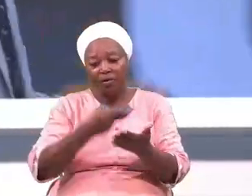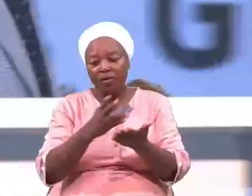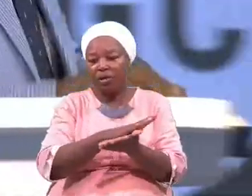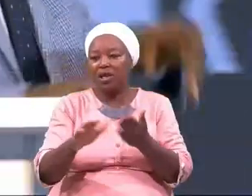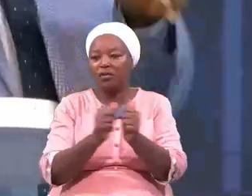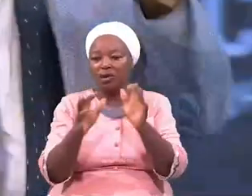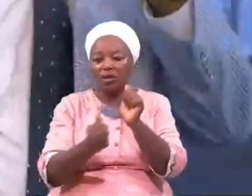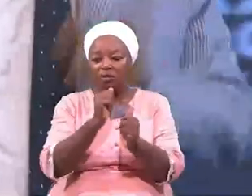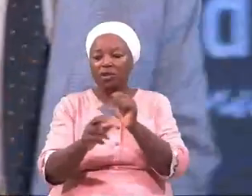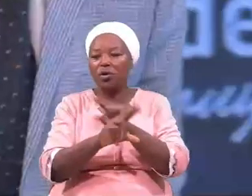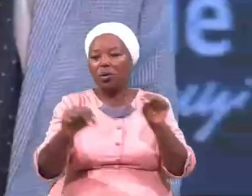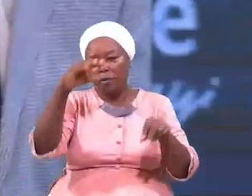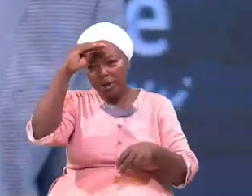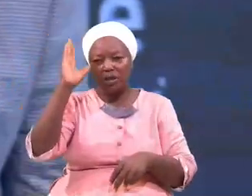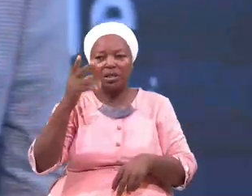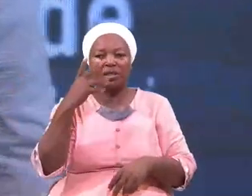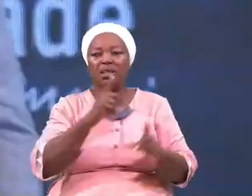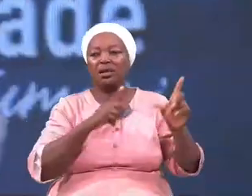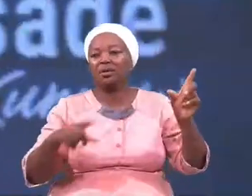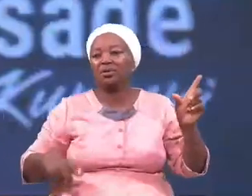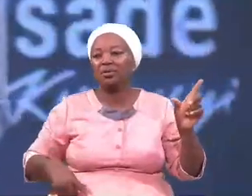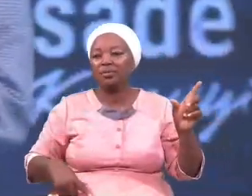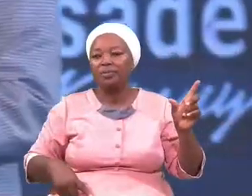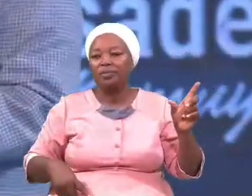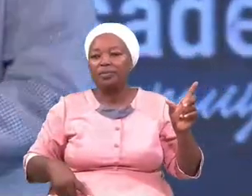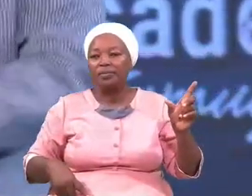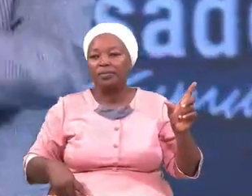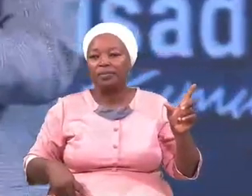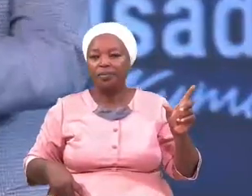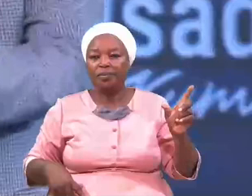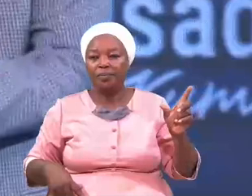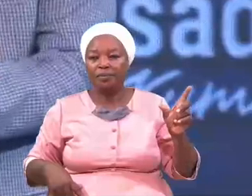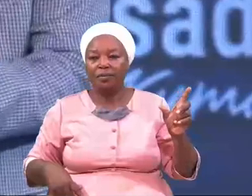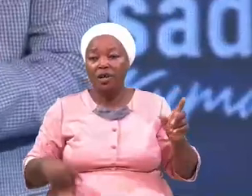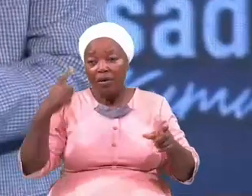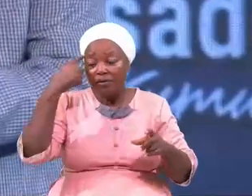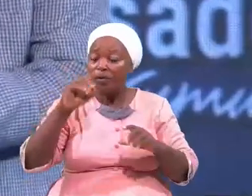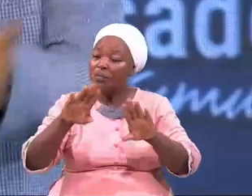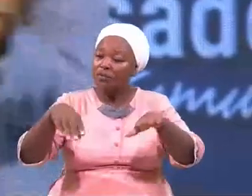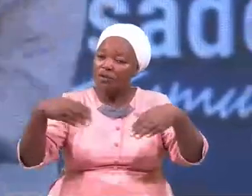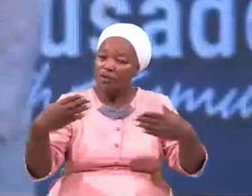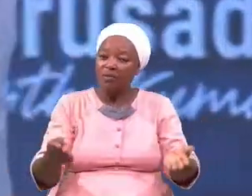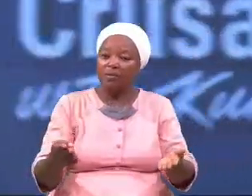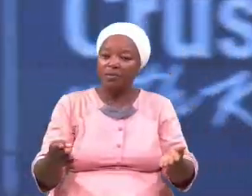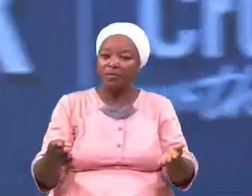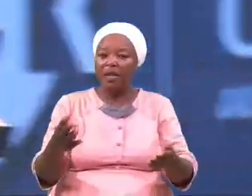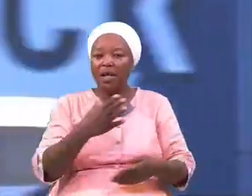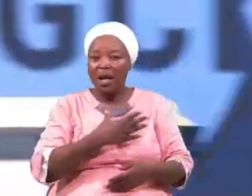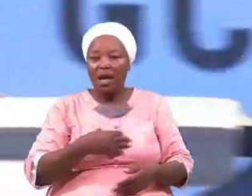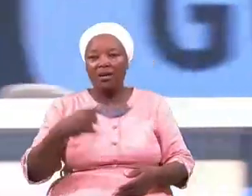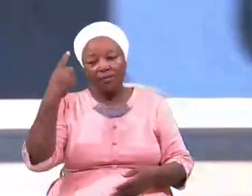sainteté, sans laquelle personne ne verra le Seigneur. Pour la provision